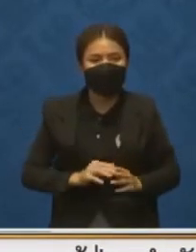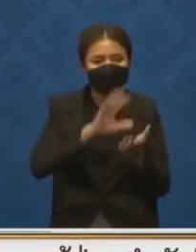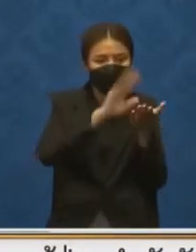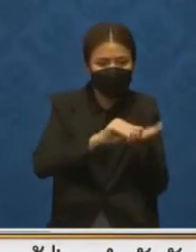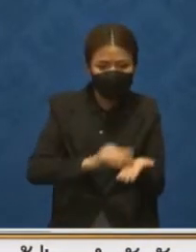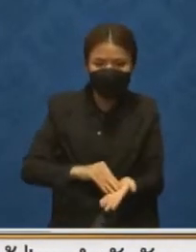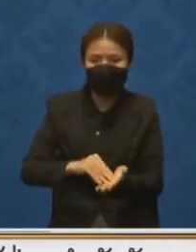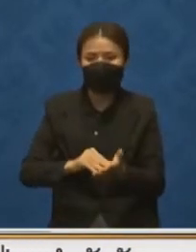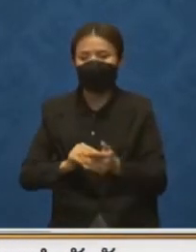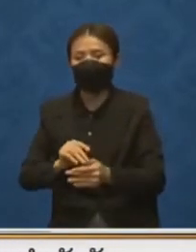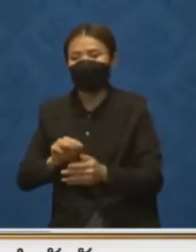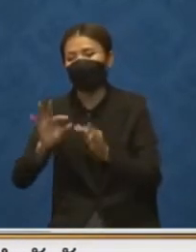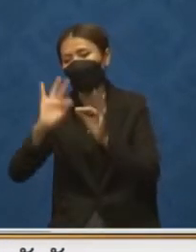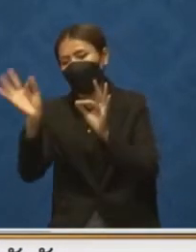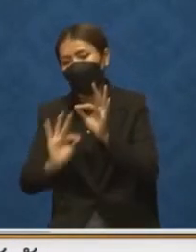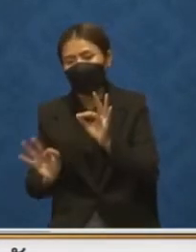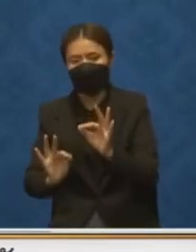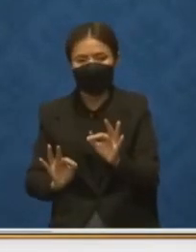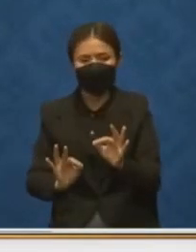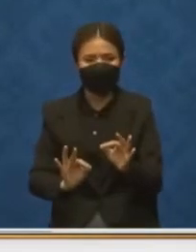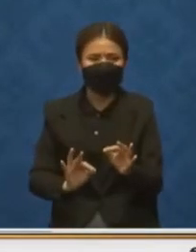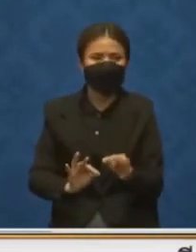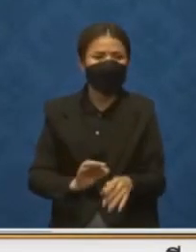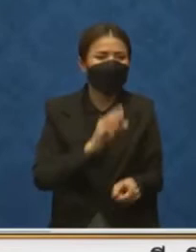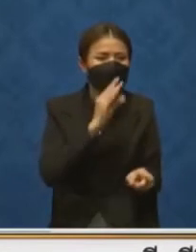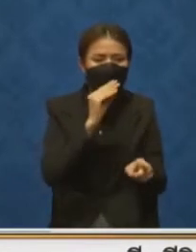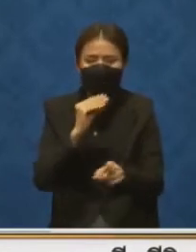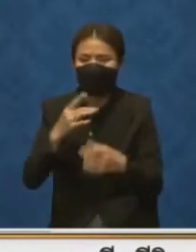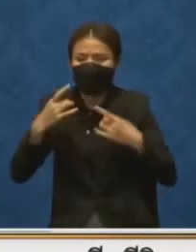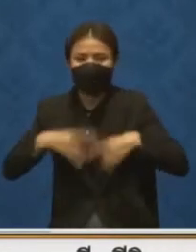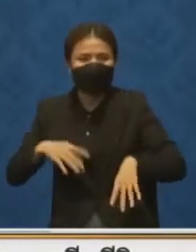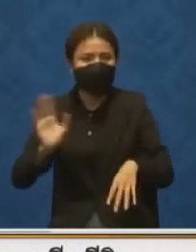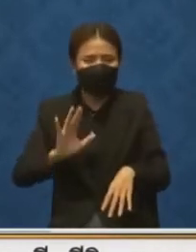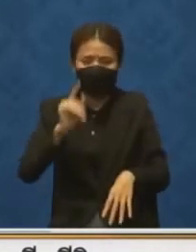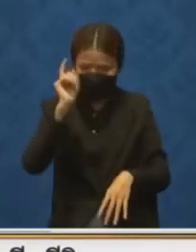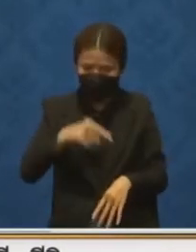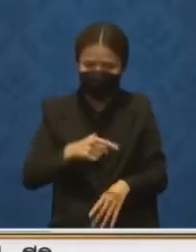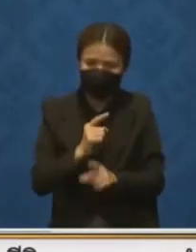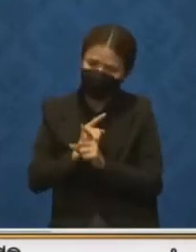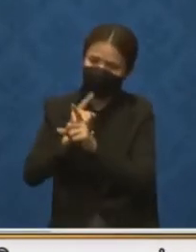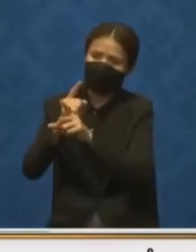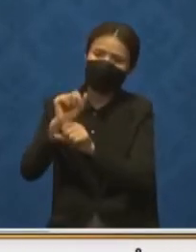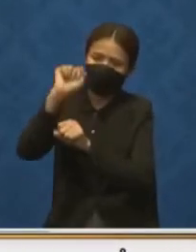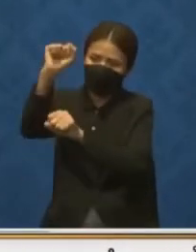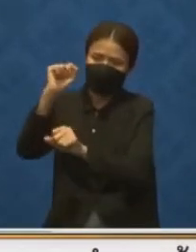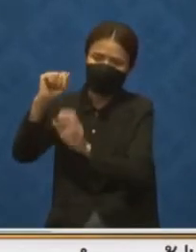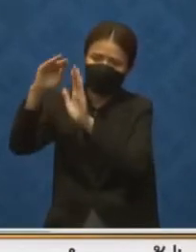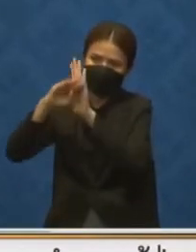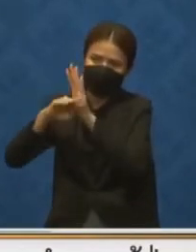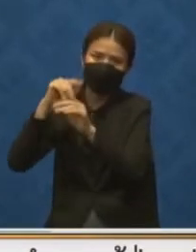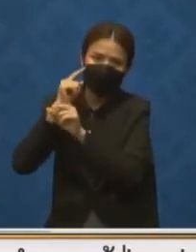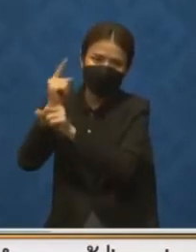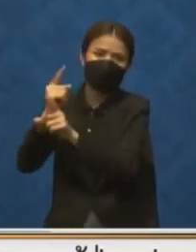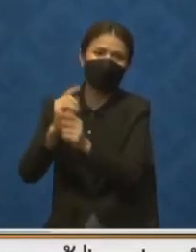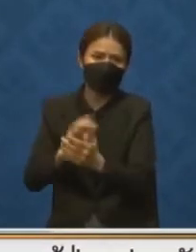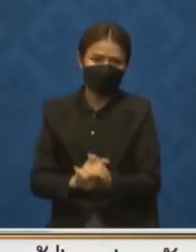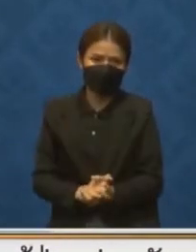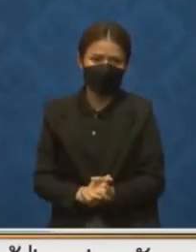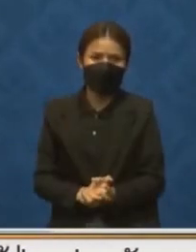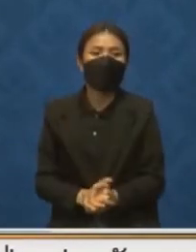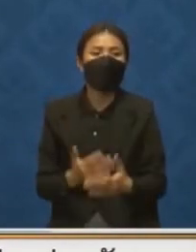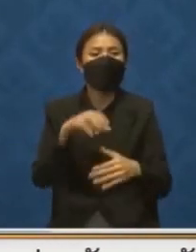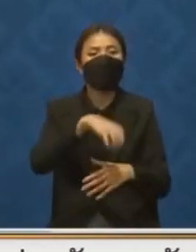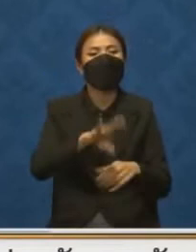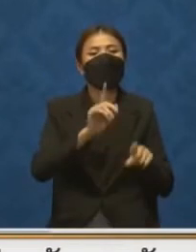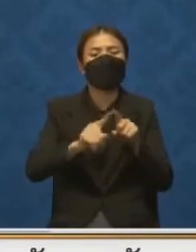ันมีการประกาชขู้ ให้ชัดเจนแลวก็ให้ทำตามแนวนถึงจะสามารถดำเื้การในการจดระเบียนได